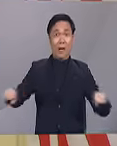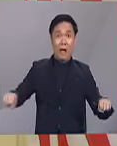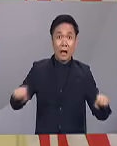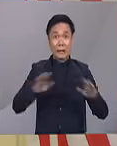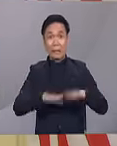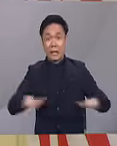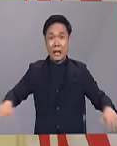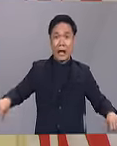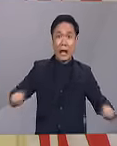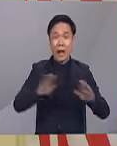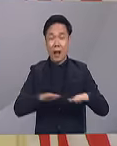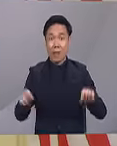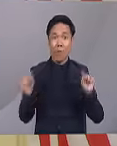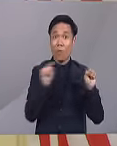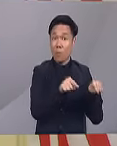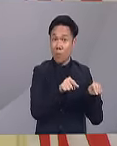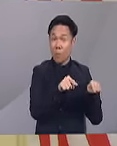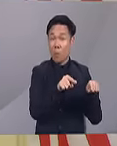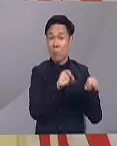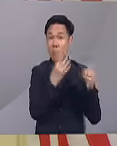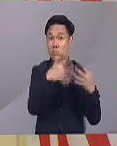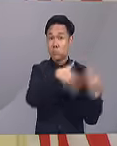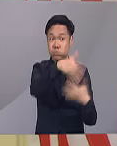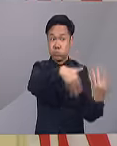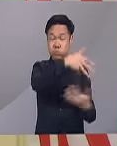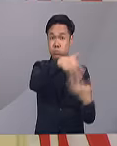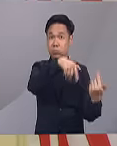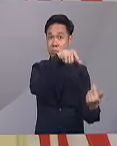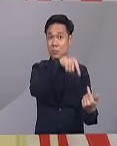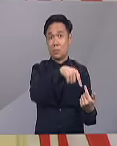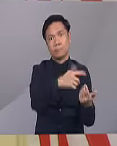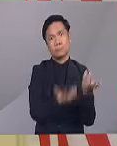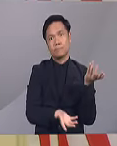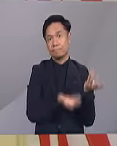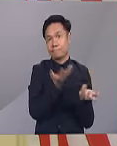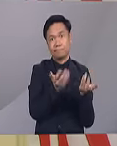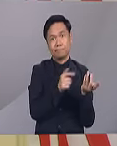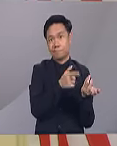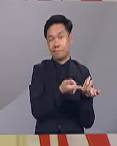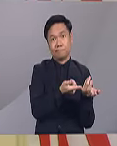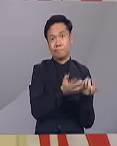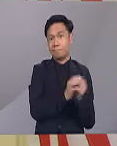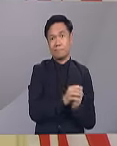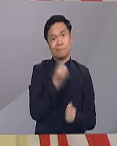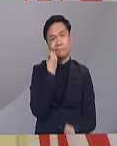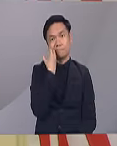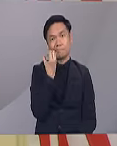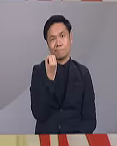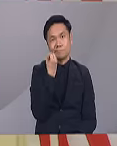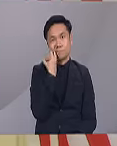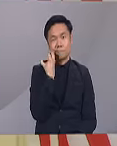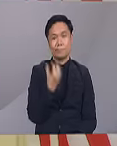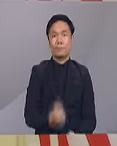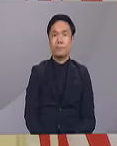yang ramai boleh menyebabkan berlaku perkara-perkara yang tidak diingini kepada anak-anak